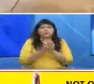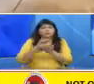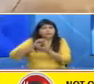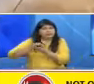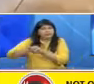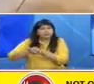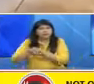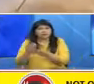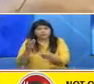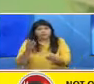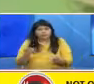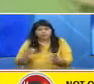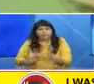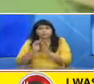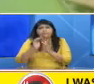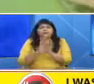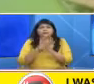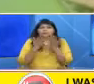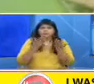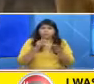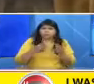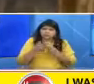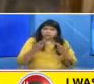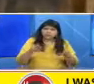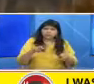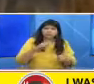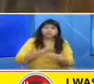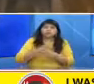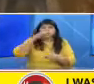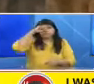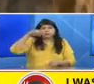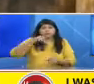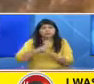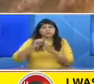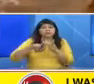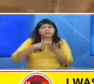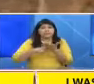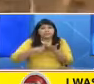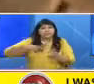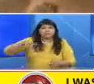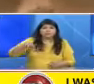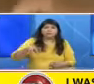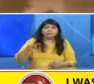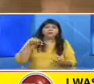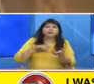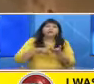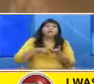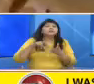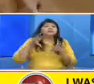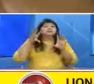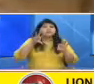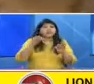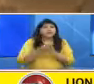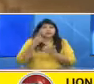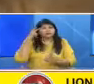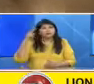है। जब मैं बाघों का डेटा रिलीज कर रहा था तो मुझे गुजरात के गिर के शेर की भी याद आई। जब मैंने वहाँ मुख्यमंत्री का दायित्व